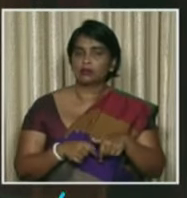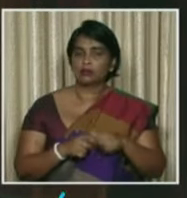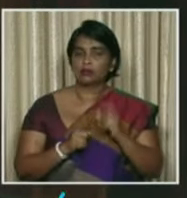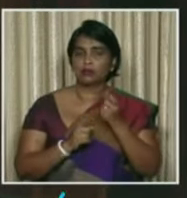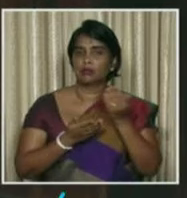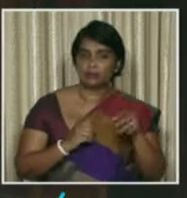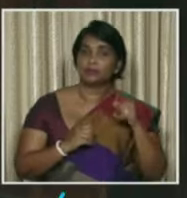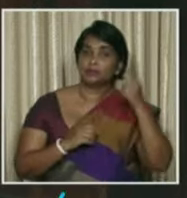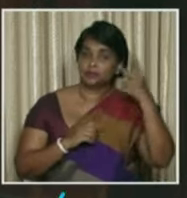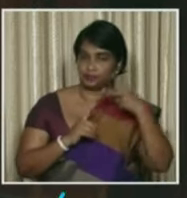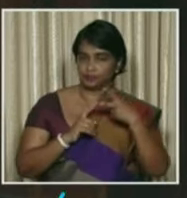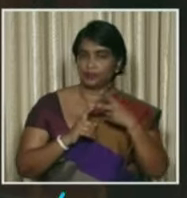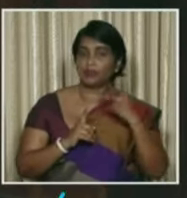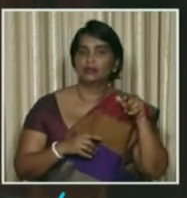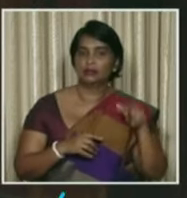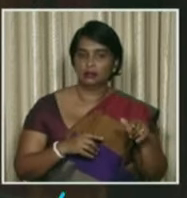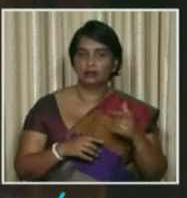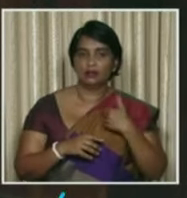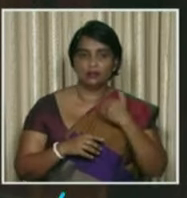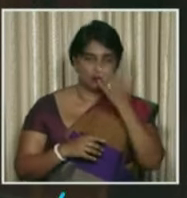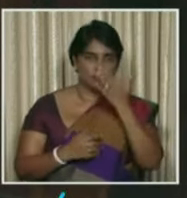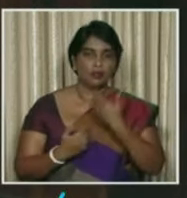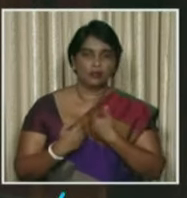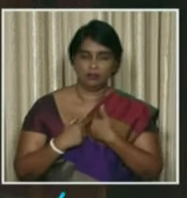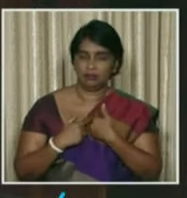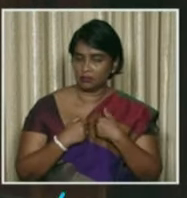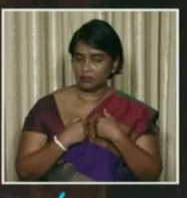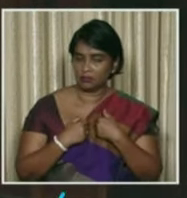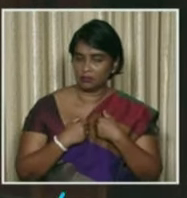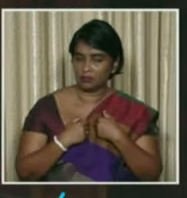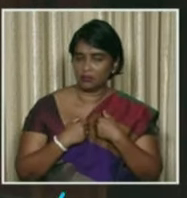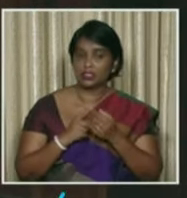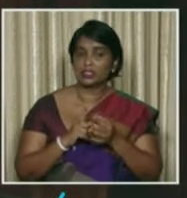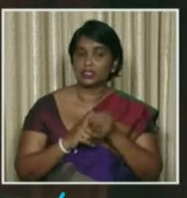ප්‍රතිපාදන සකස් කරගෙන යනවා. සිවිල් ආරක්ෂක බලකාය මමත් ඒකට එකඟ